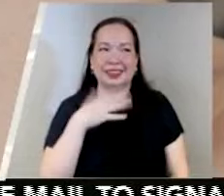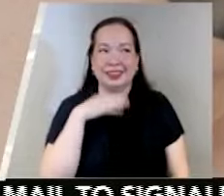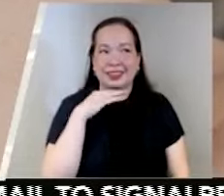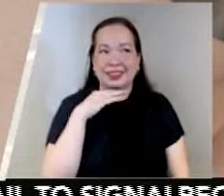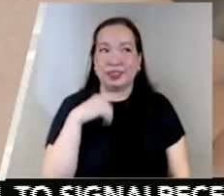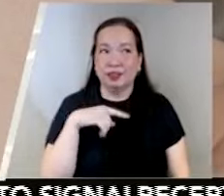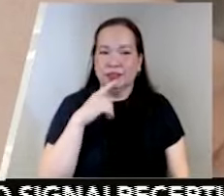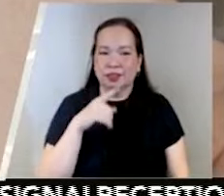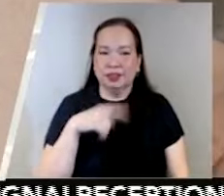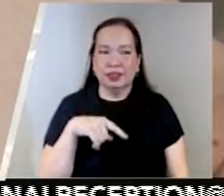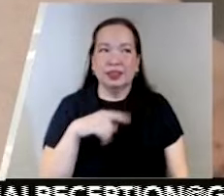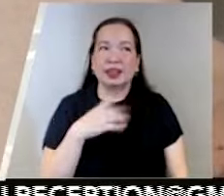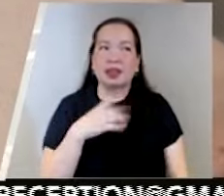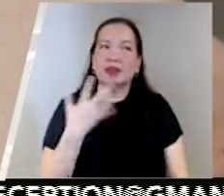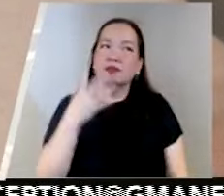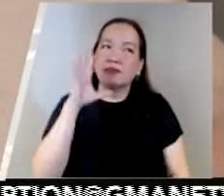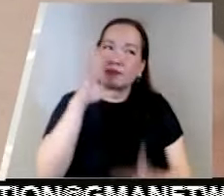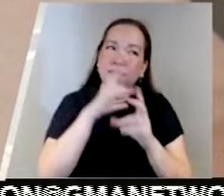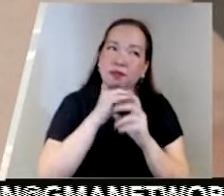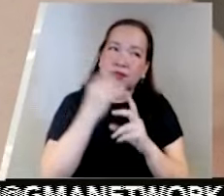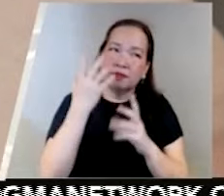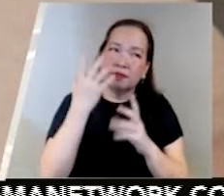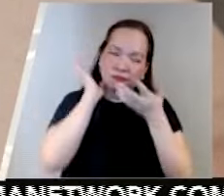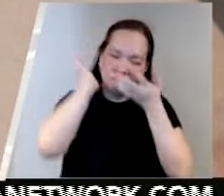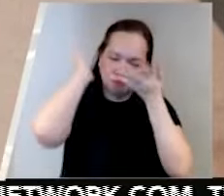sa beauty ni Bea ang kanyang fellow Kapuso.